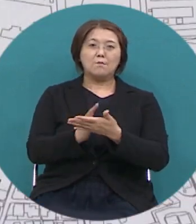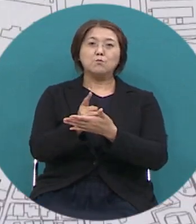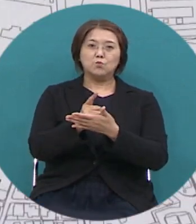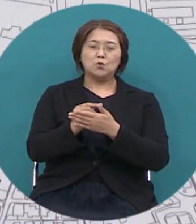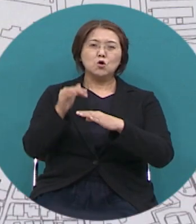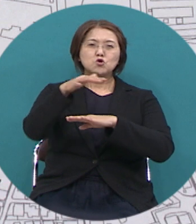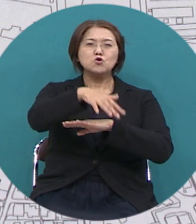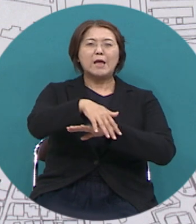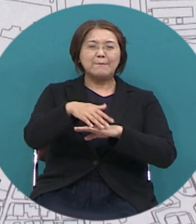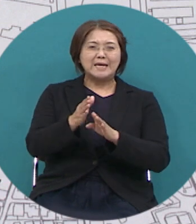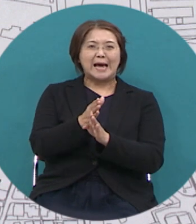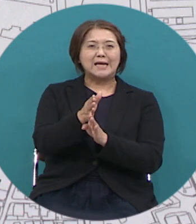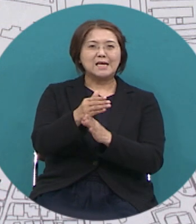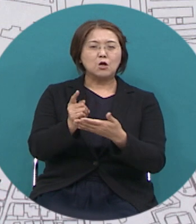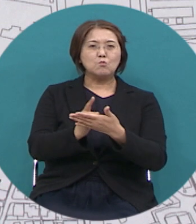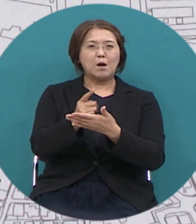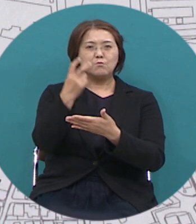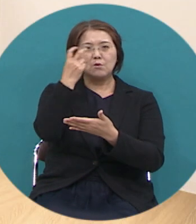ましょう。